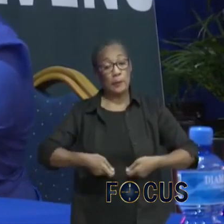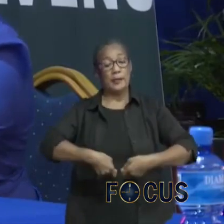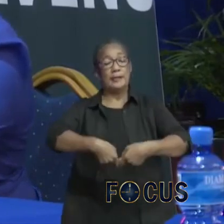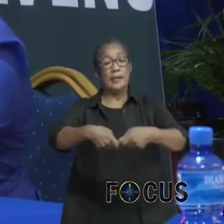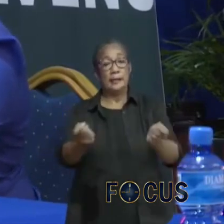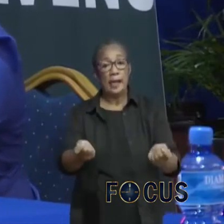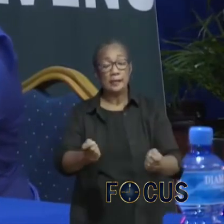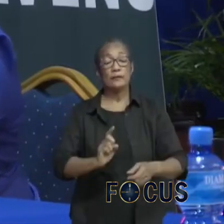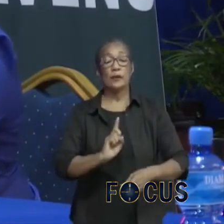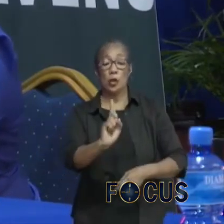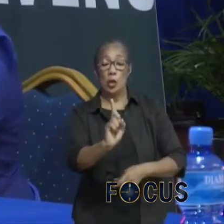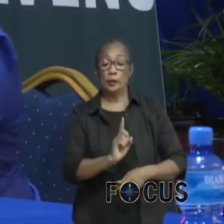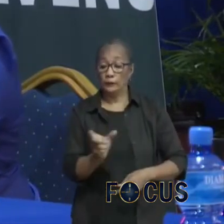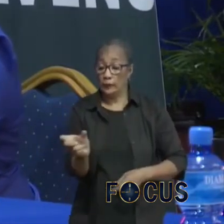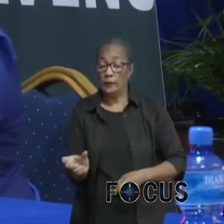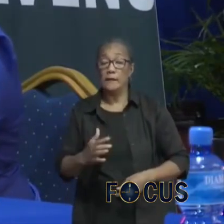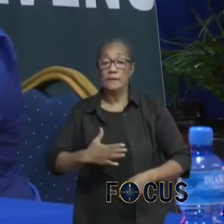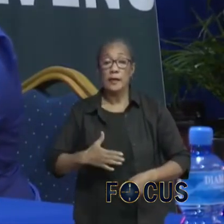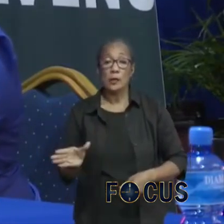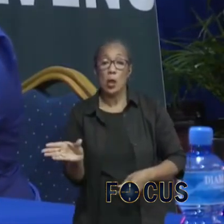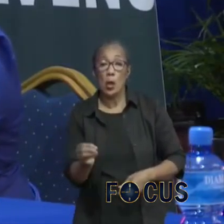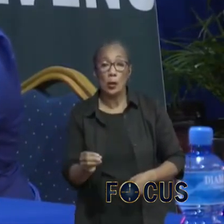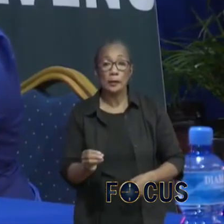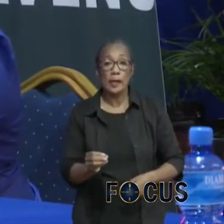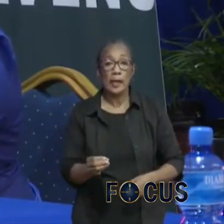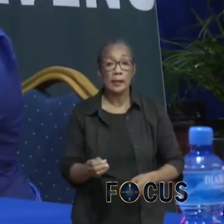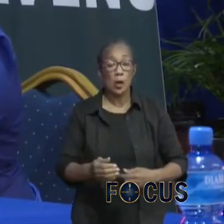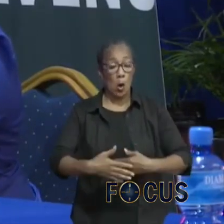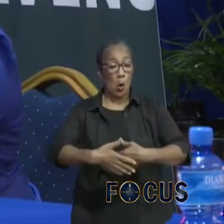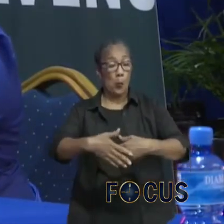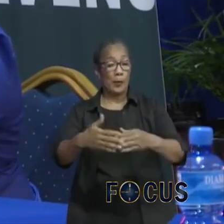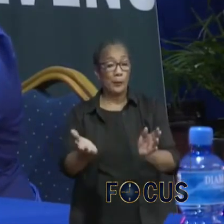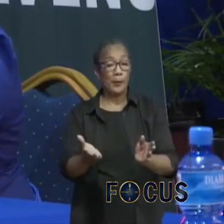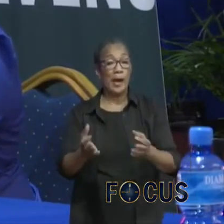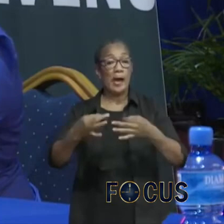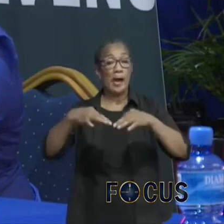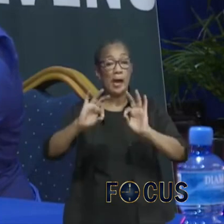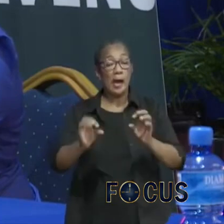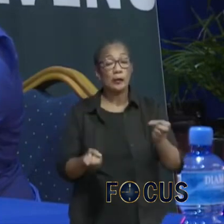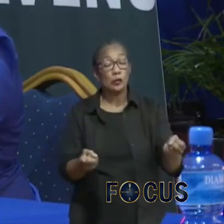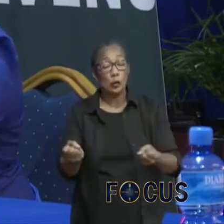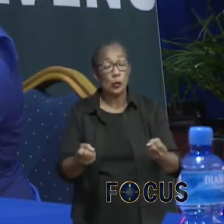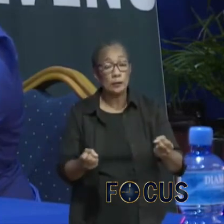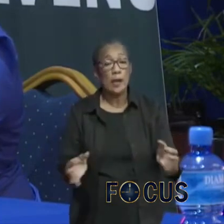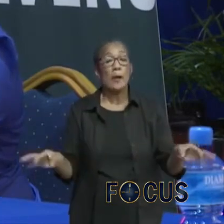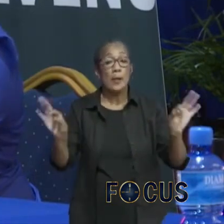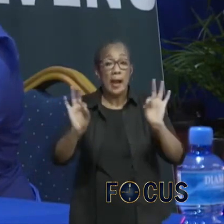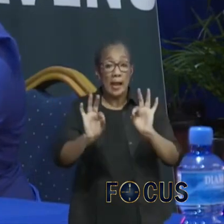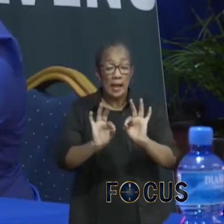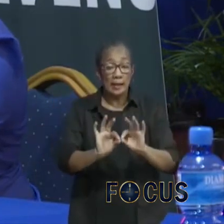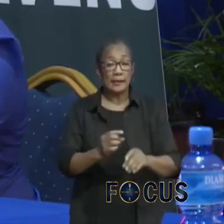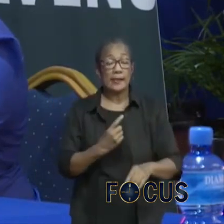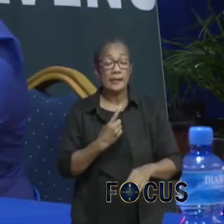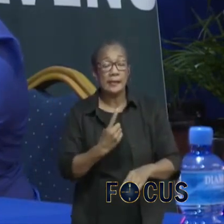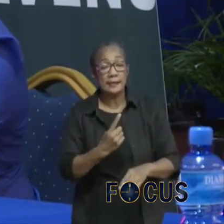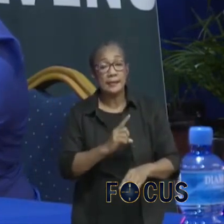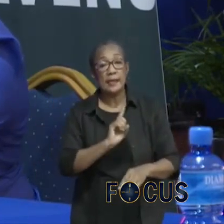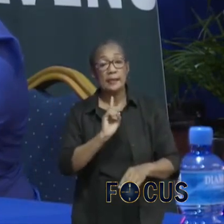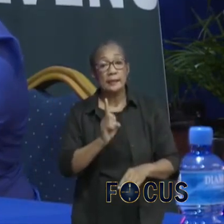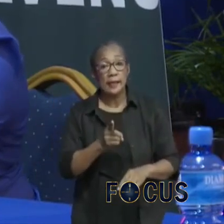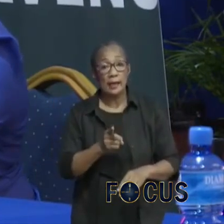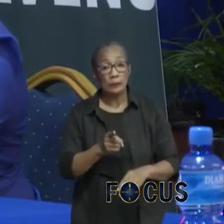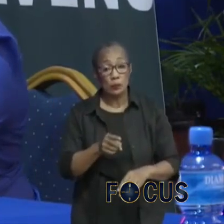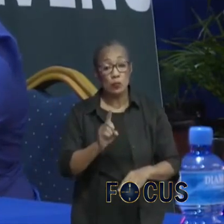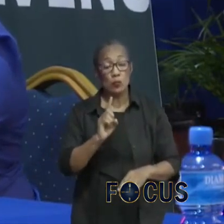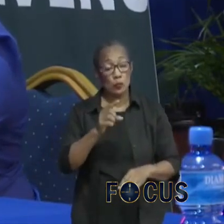een vertegenwoordiging vanuit het openbaar transport. Belangrijk voor onze zijde is dat u